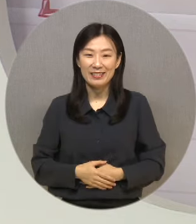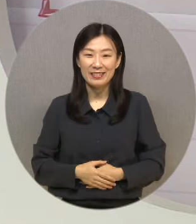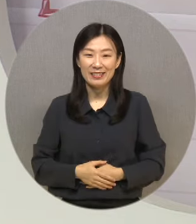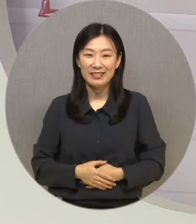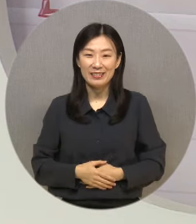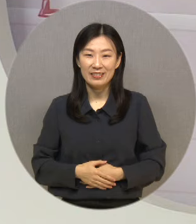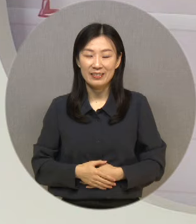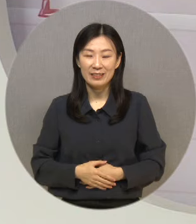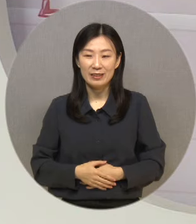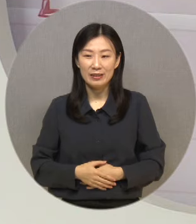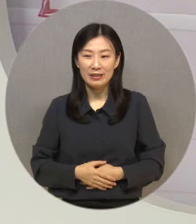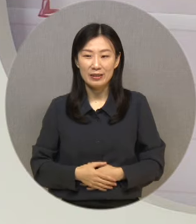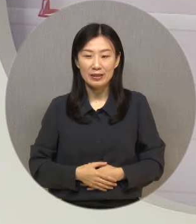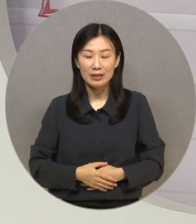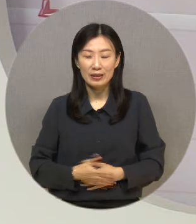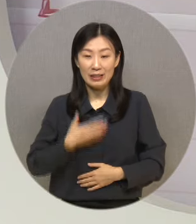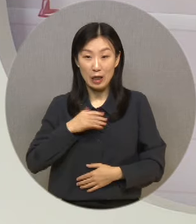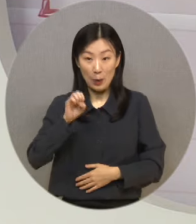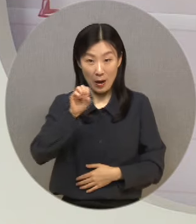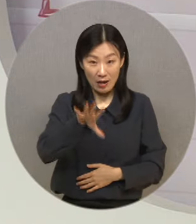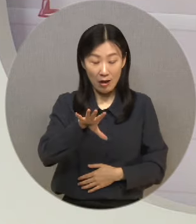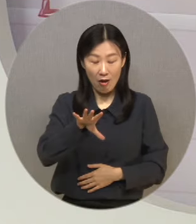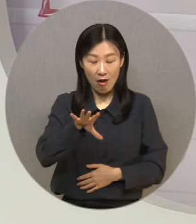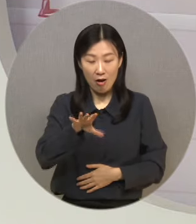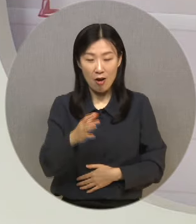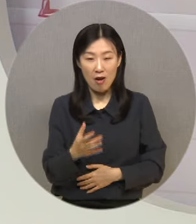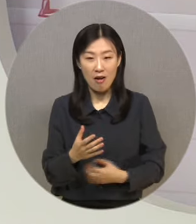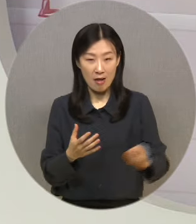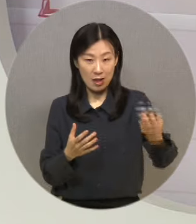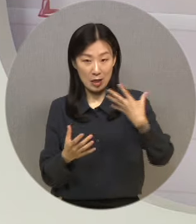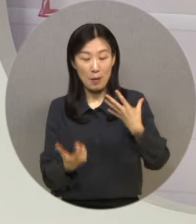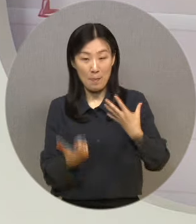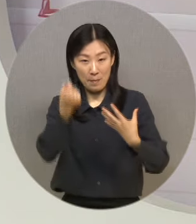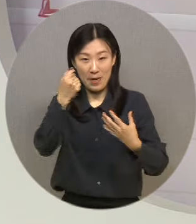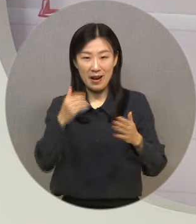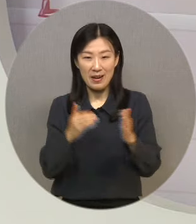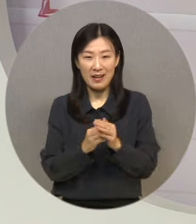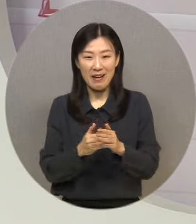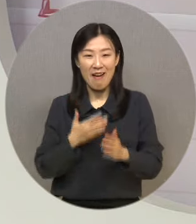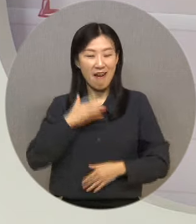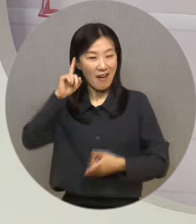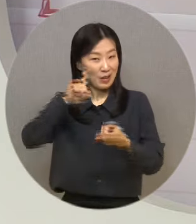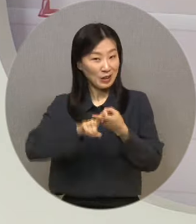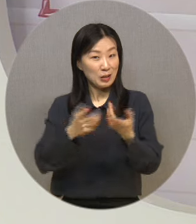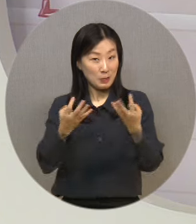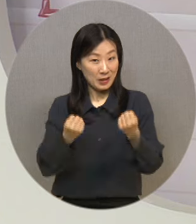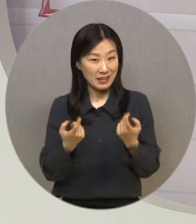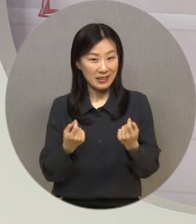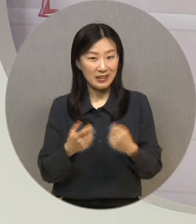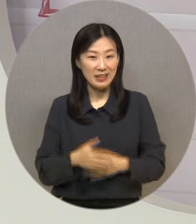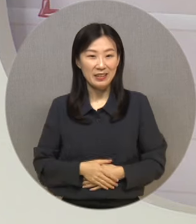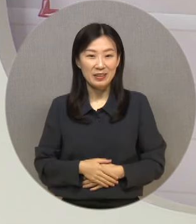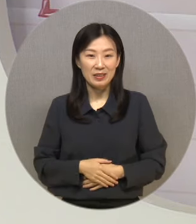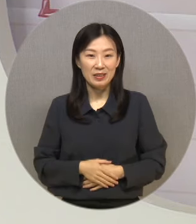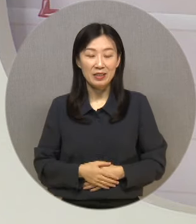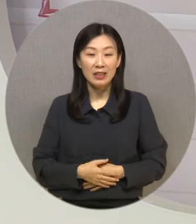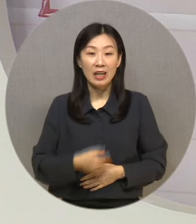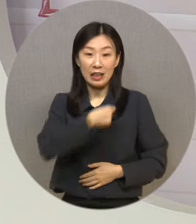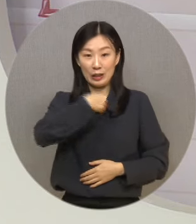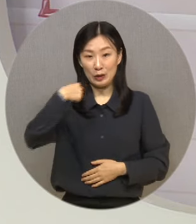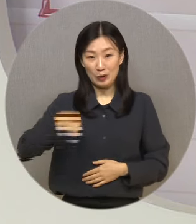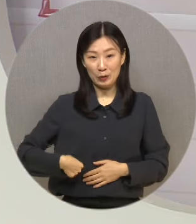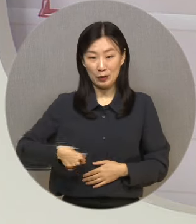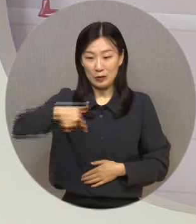이제 상대방 말을 빨리 받아주셔. 네. 그러니까 굉장히 네네. 저한테 이제 관심을 많이 갖고 계신단 말이에요. 네. 에, 중국 길림시가 고향이신데 아,